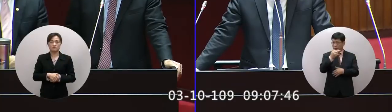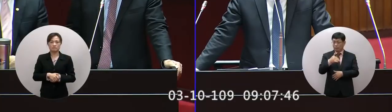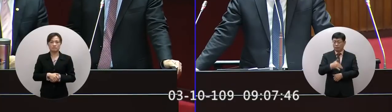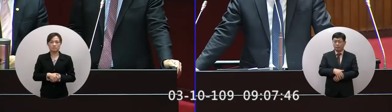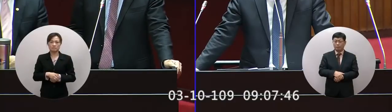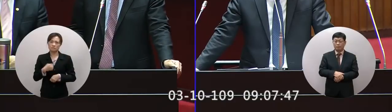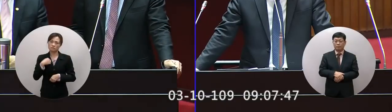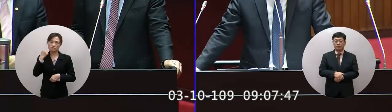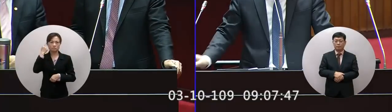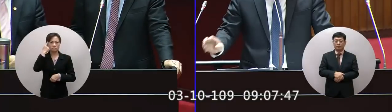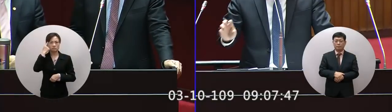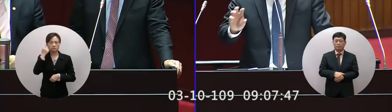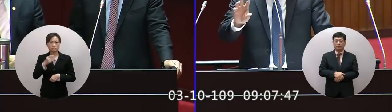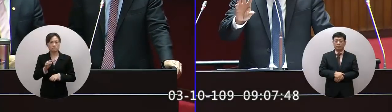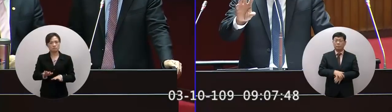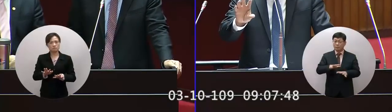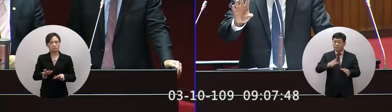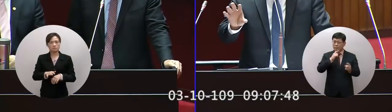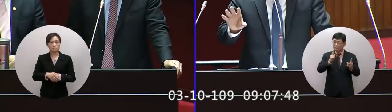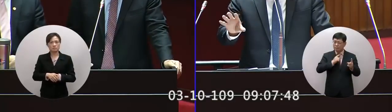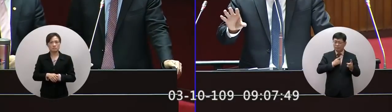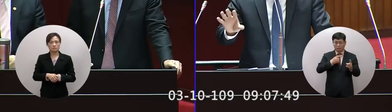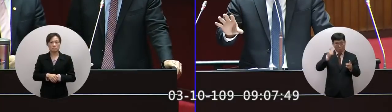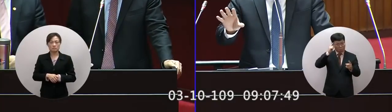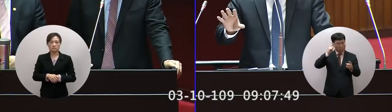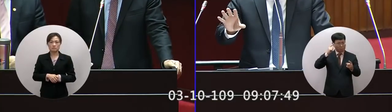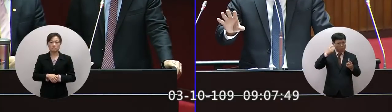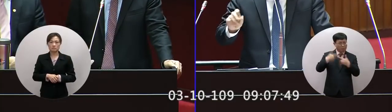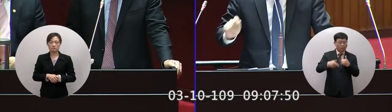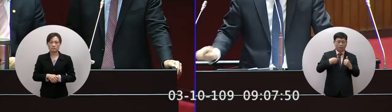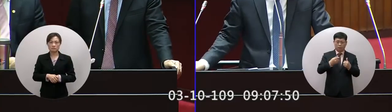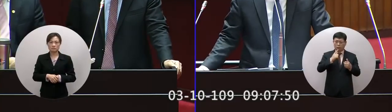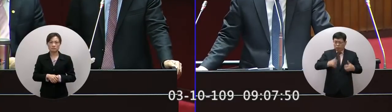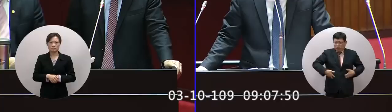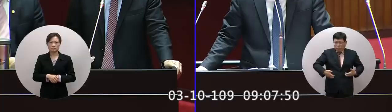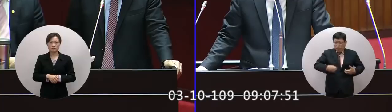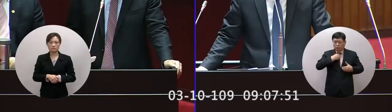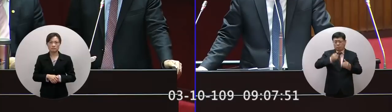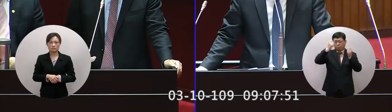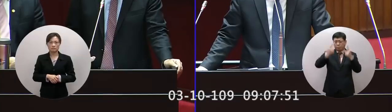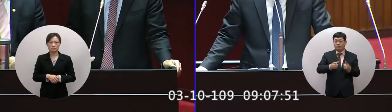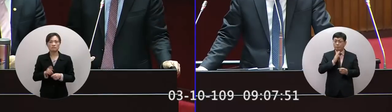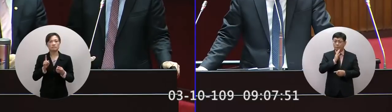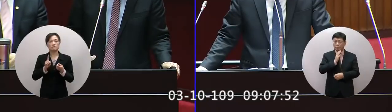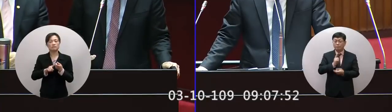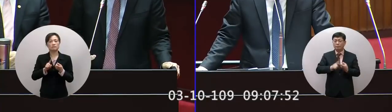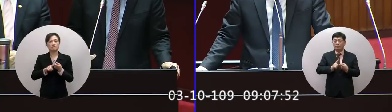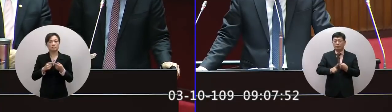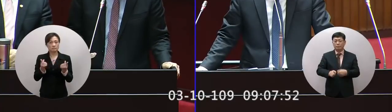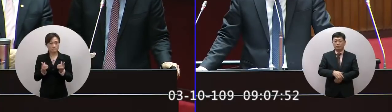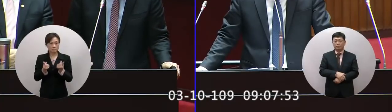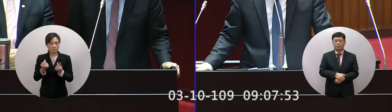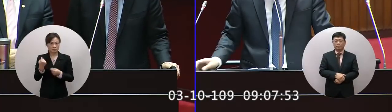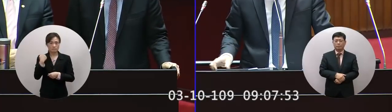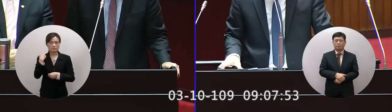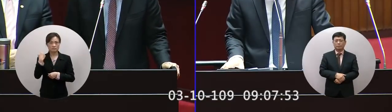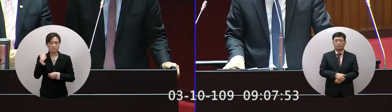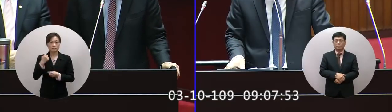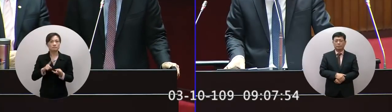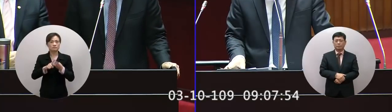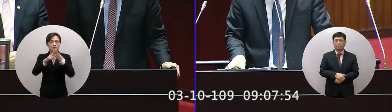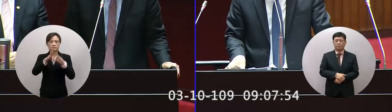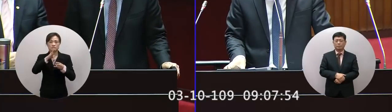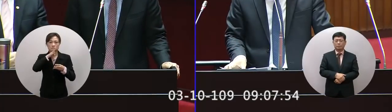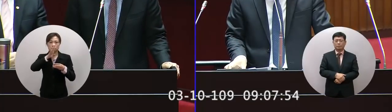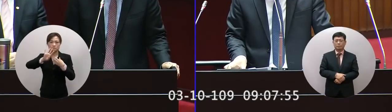对 了。我想，现在全 所谓非理性下跌，应该就是恐慌性的。 对，像昨天的话，主要是